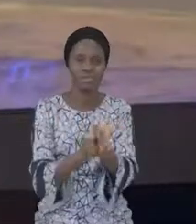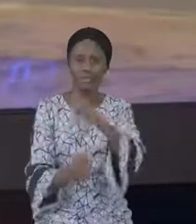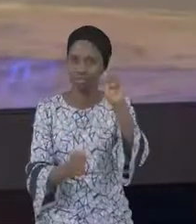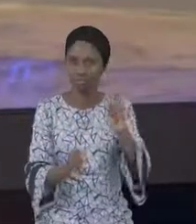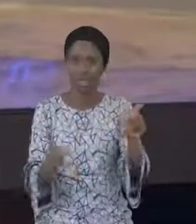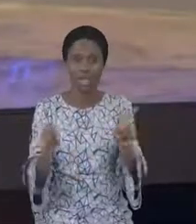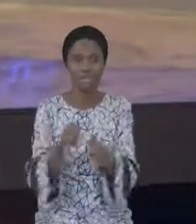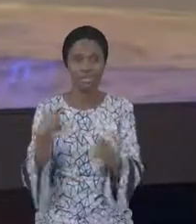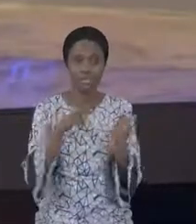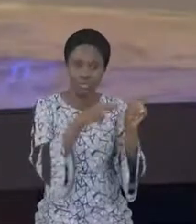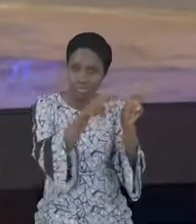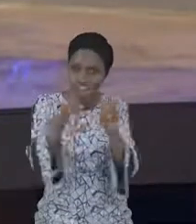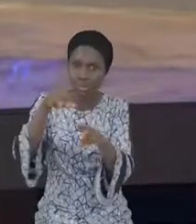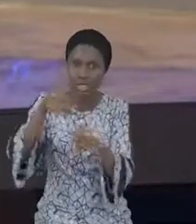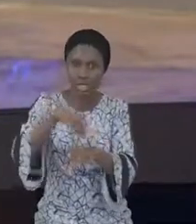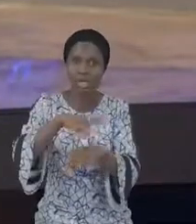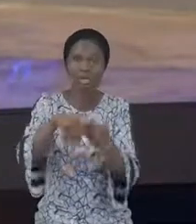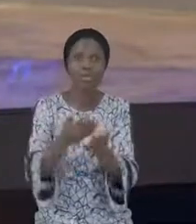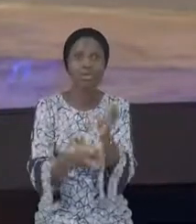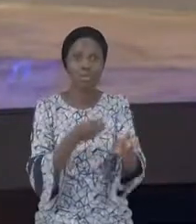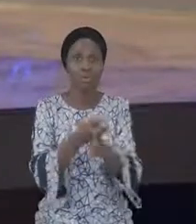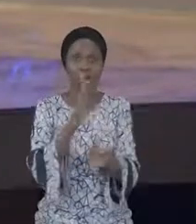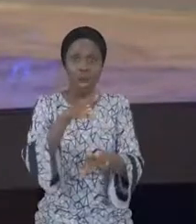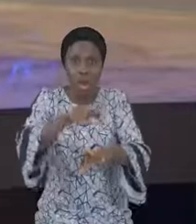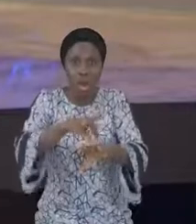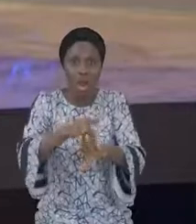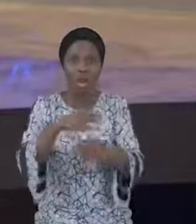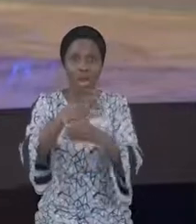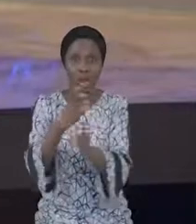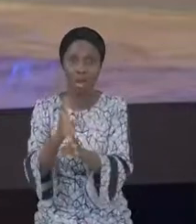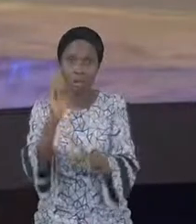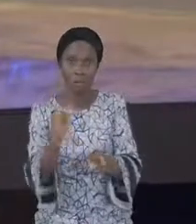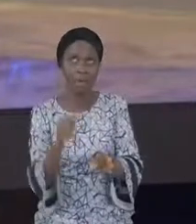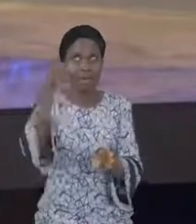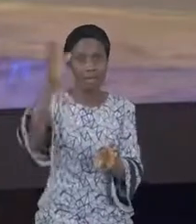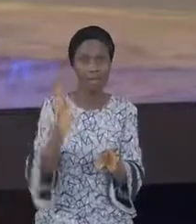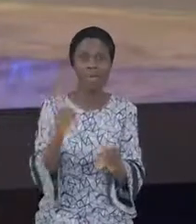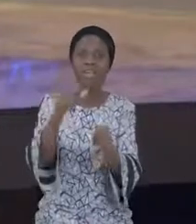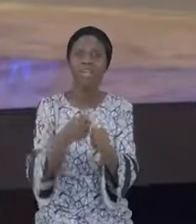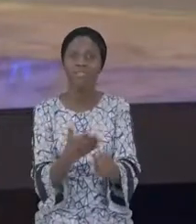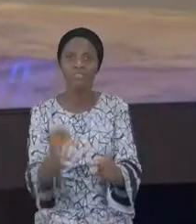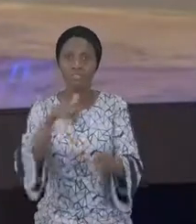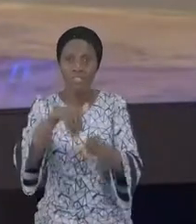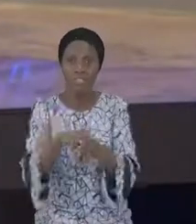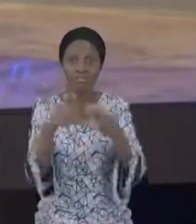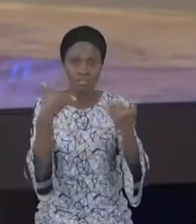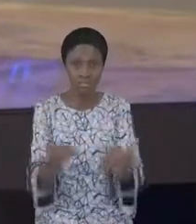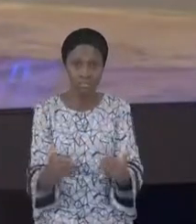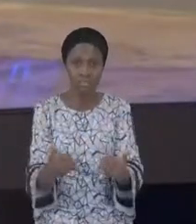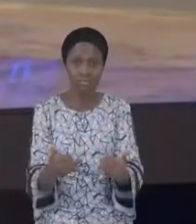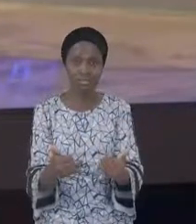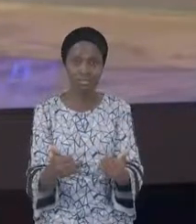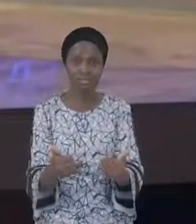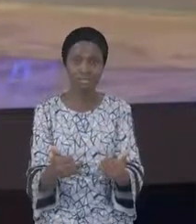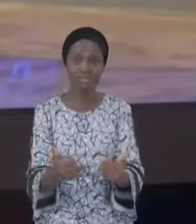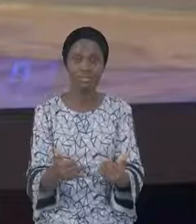world, tout le monde, la terre créée par Dieu, tout ce qui existe prend part à